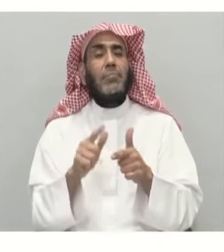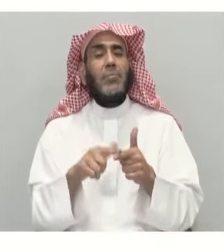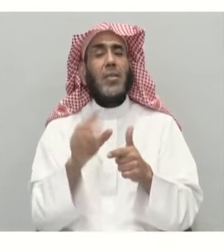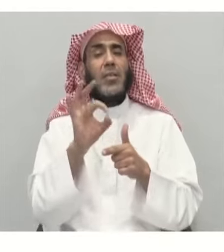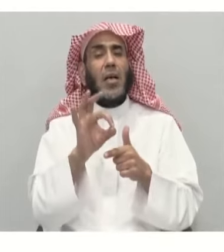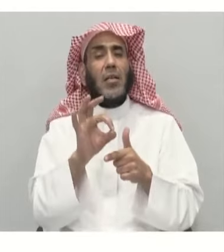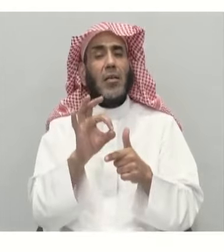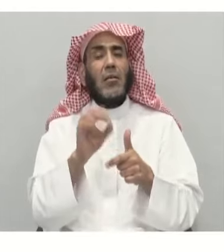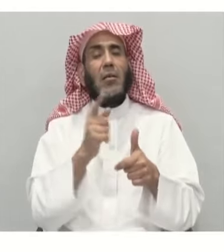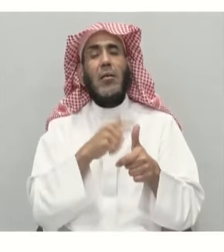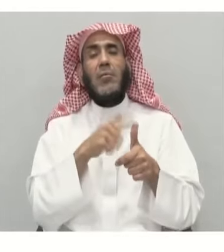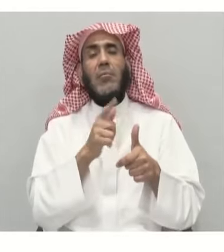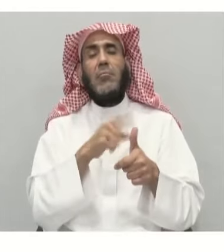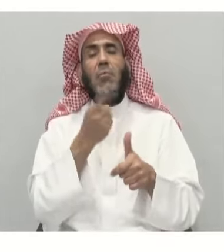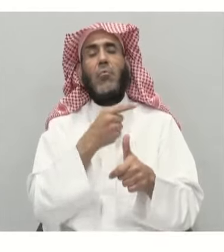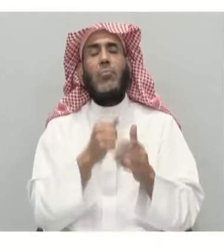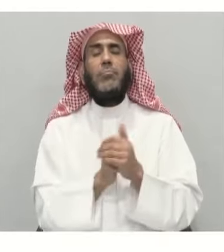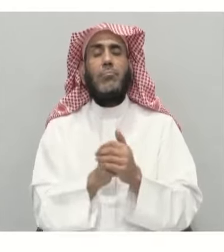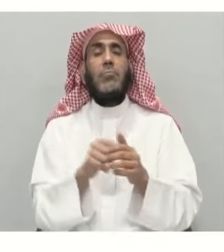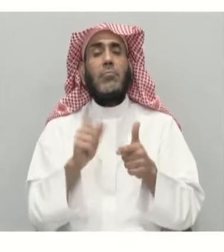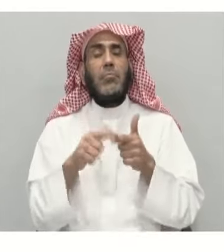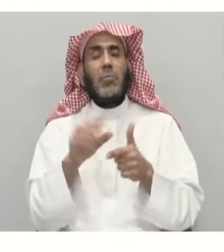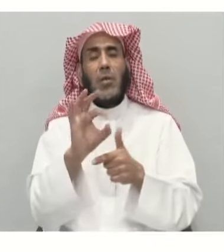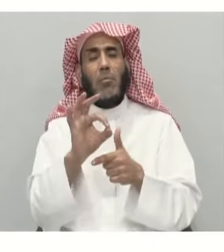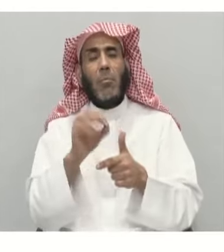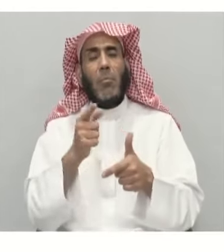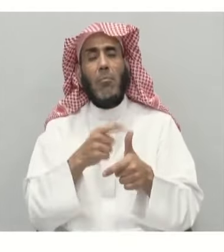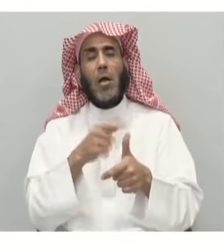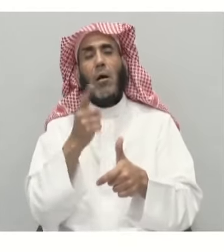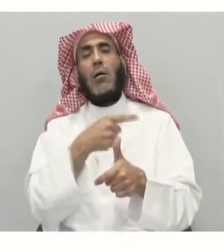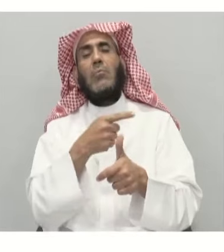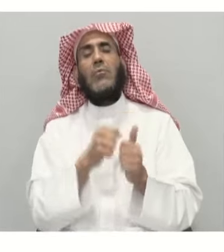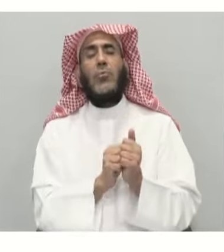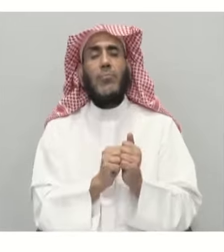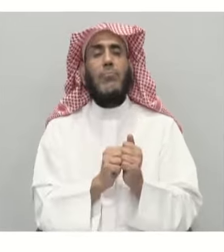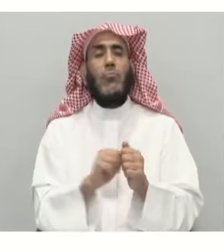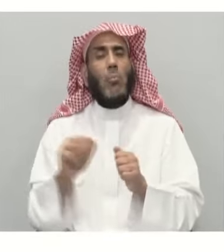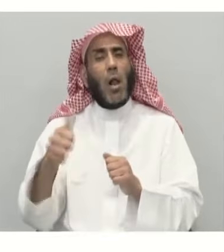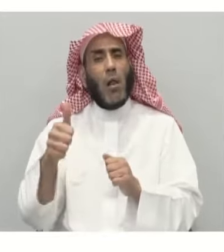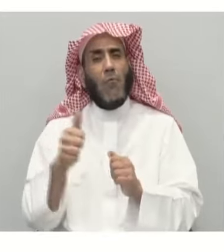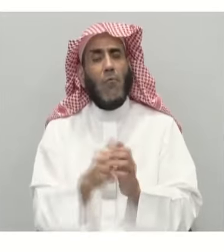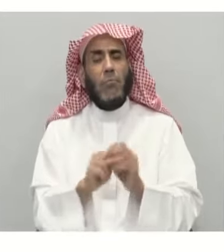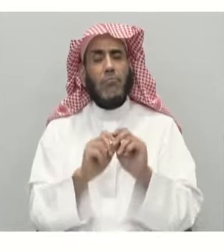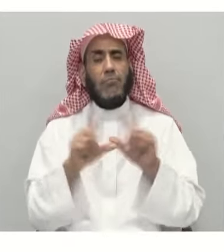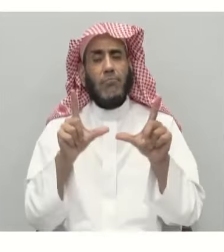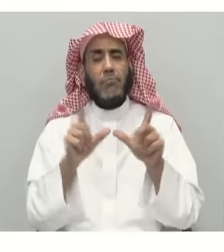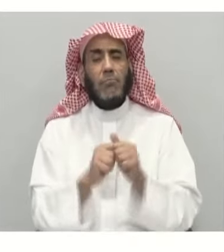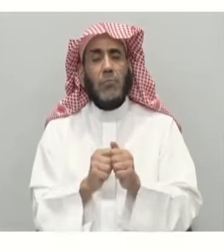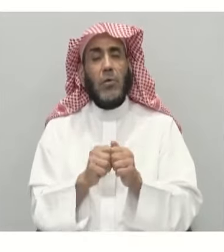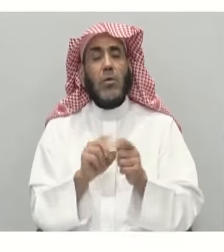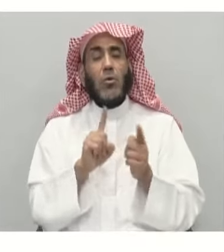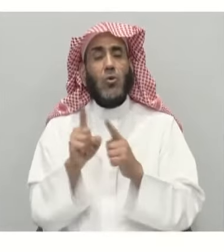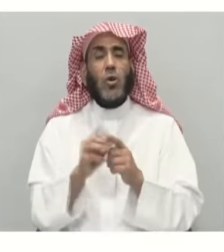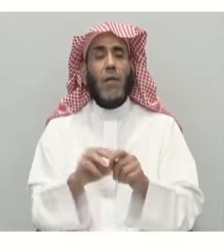ساكنه وما قبلها مفتوح اذا كانت ساكنه وما قبلها مفتوح اشير